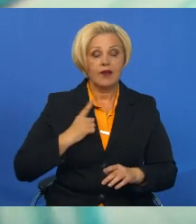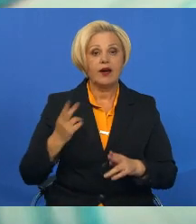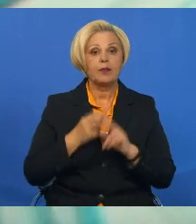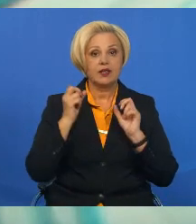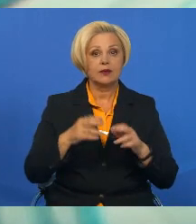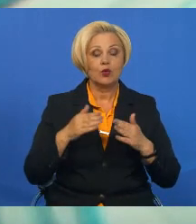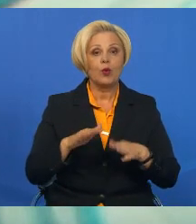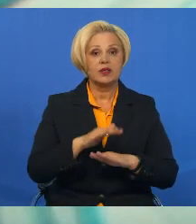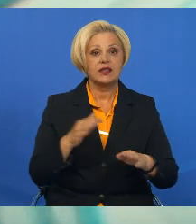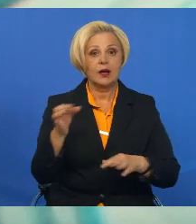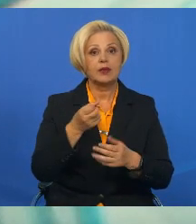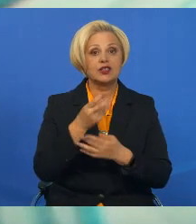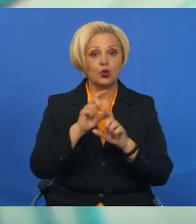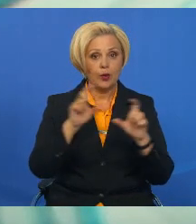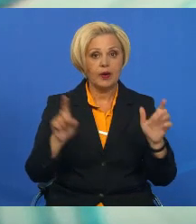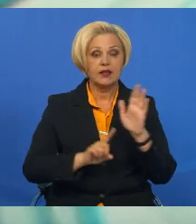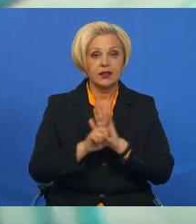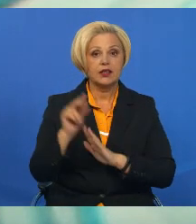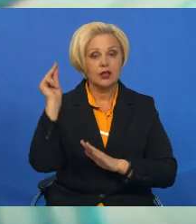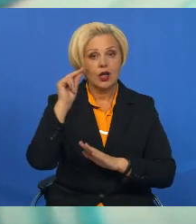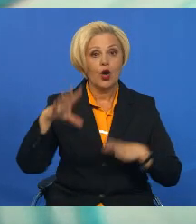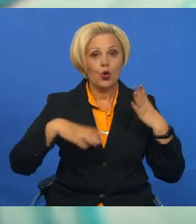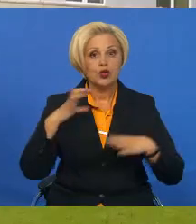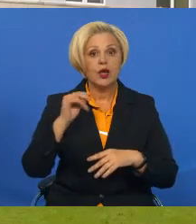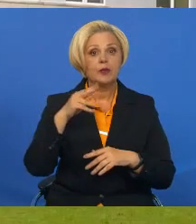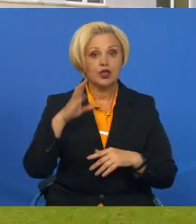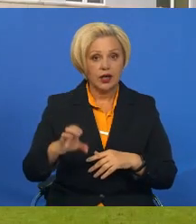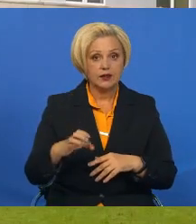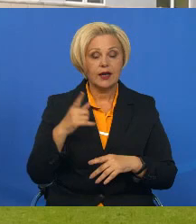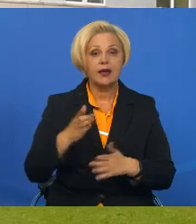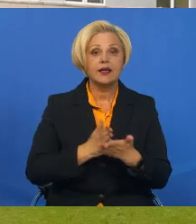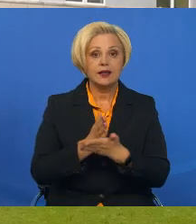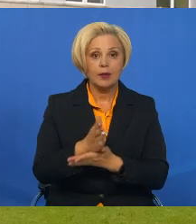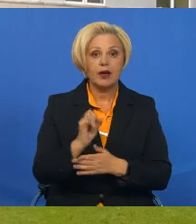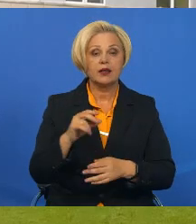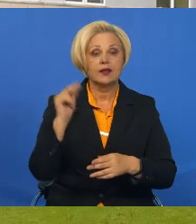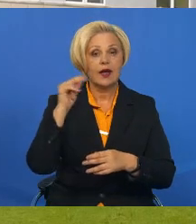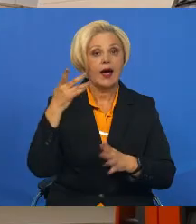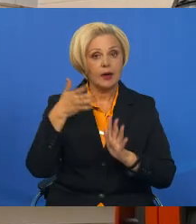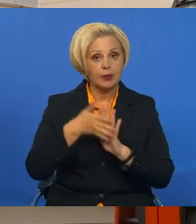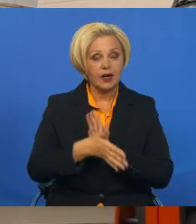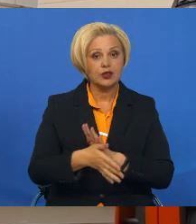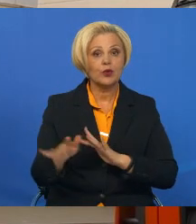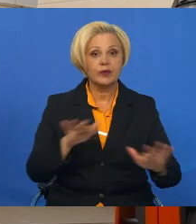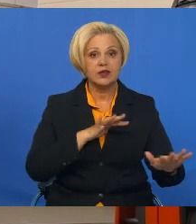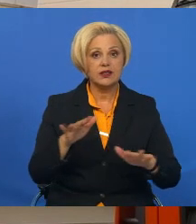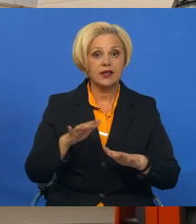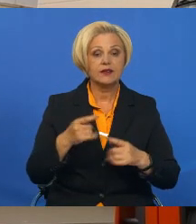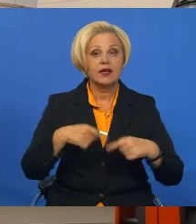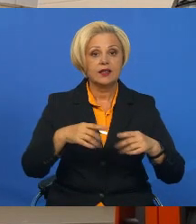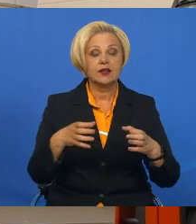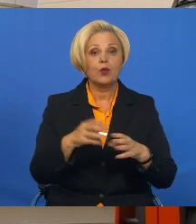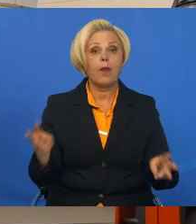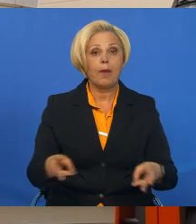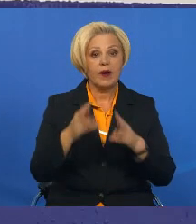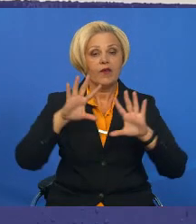ў Гомельскай дзіцячай абласной бальніцы распачаліся вучэнні МНС. Яны накіраваны на адпрацоўку каардынацыі дзеянняў ізаляваных груп пажарных